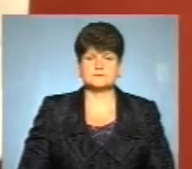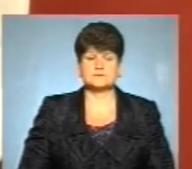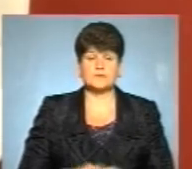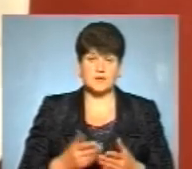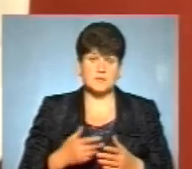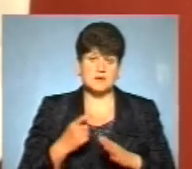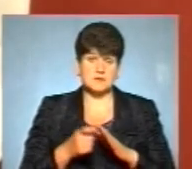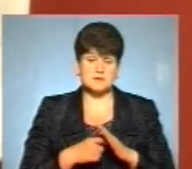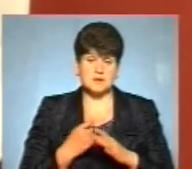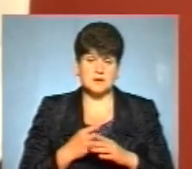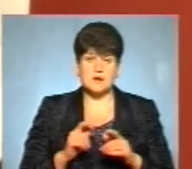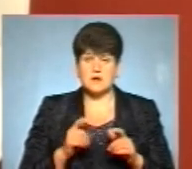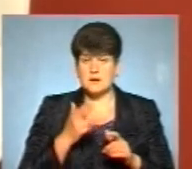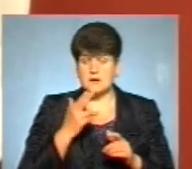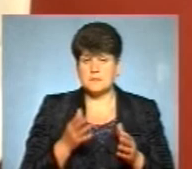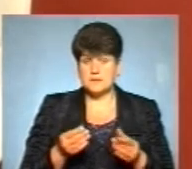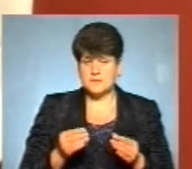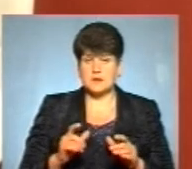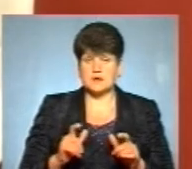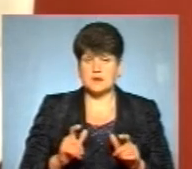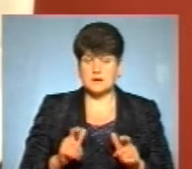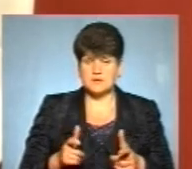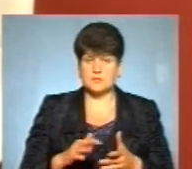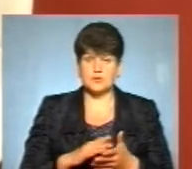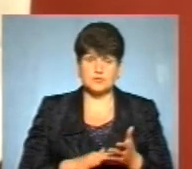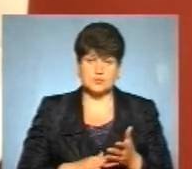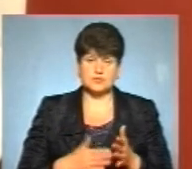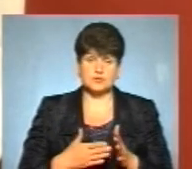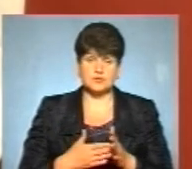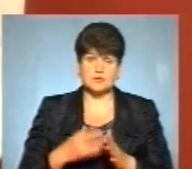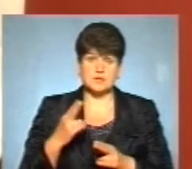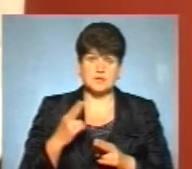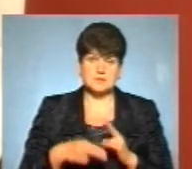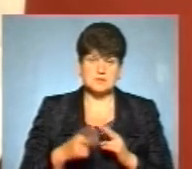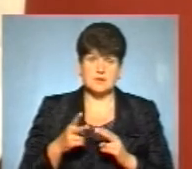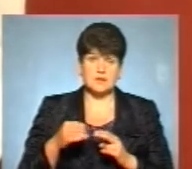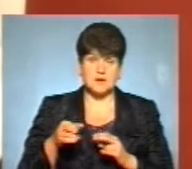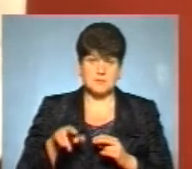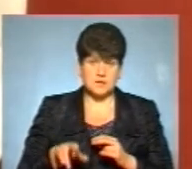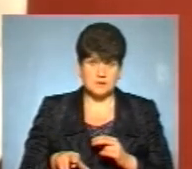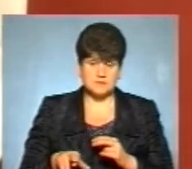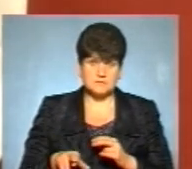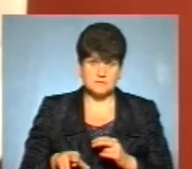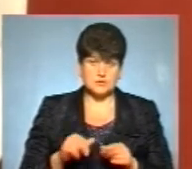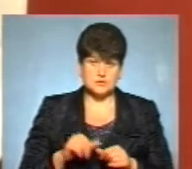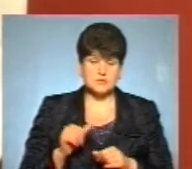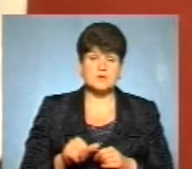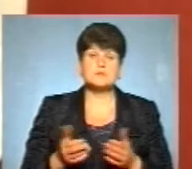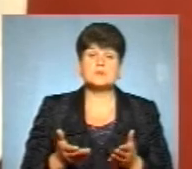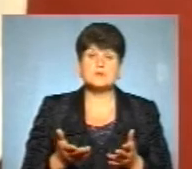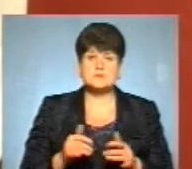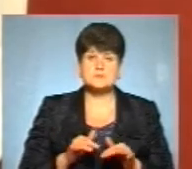Отже, як ми дізналися, адаптивний карантин продовжено в Україні до кінця липня. Зокрема, які